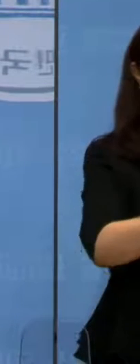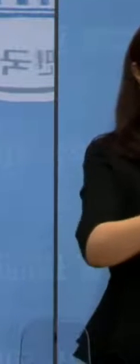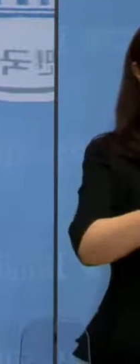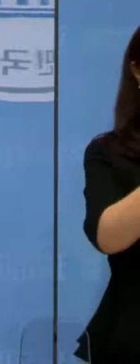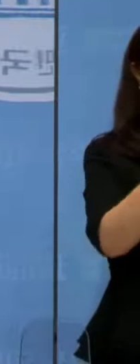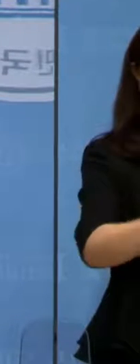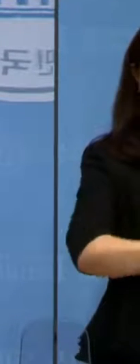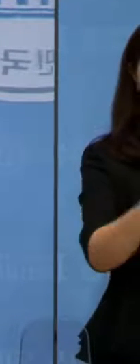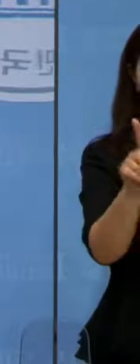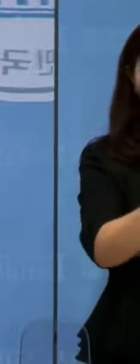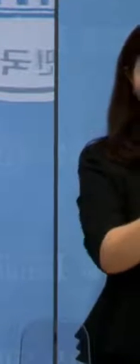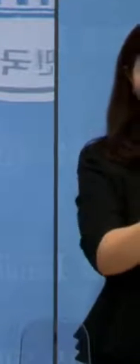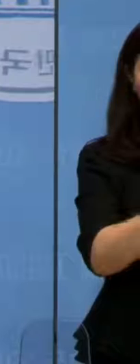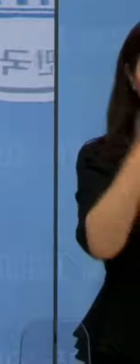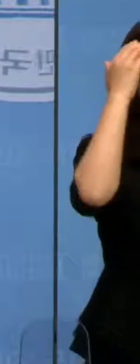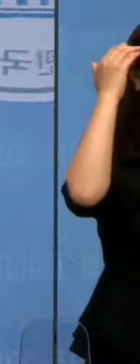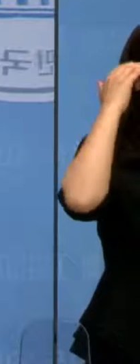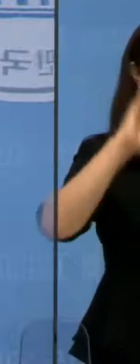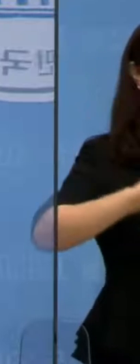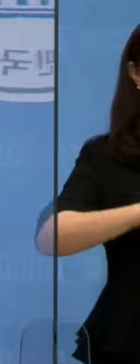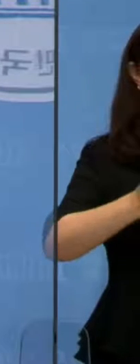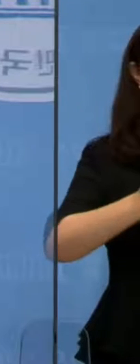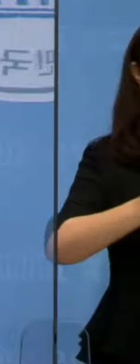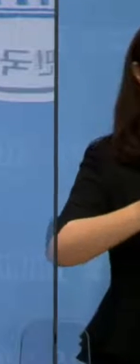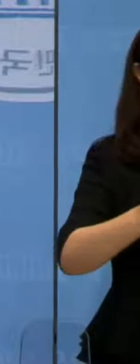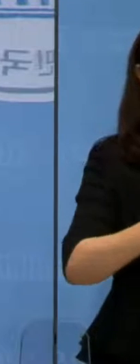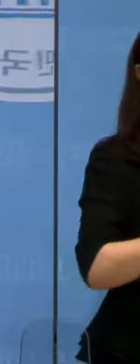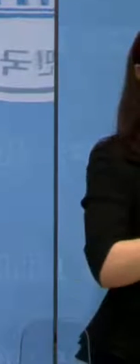3월이면 대한민국의 운명이 바뀝니다.